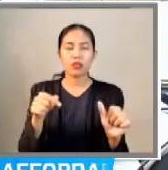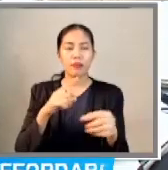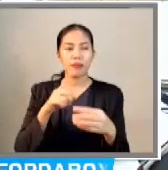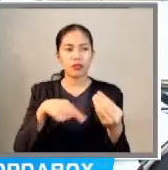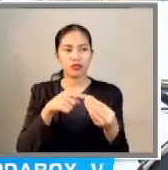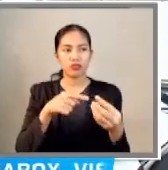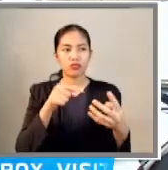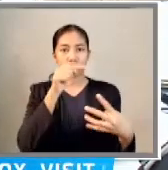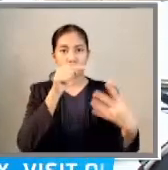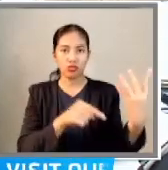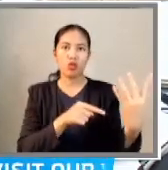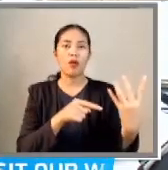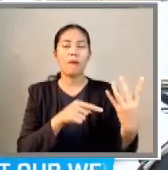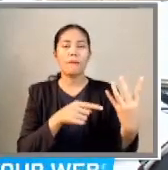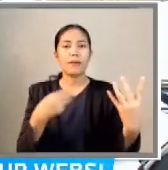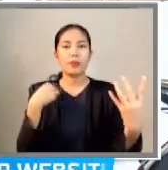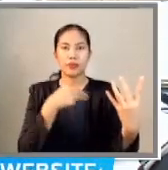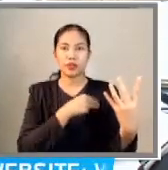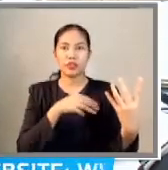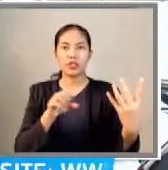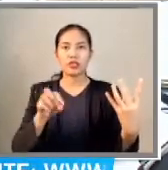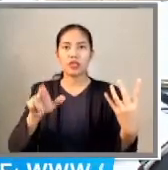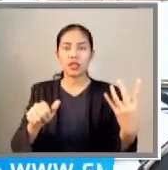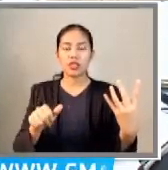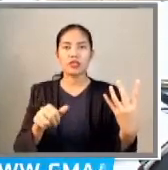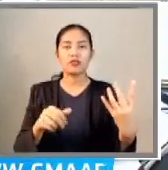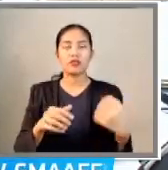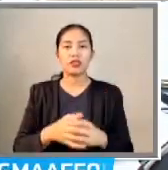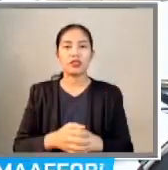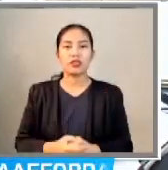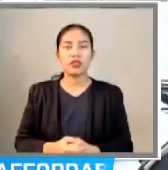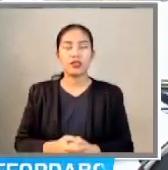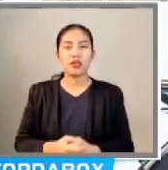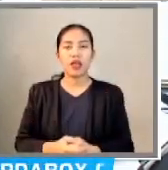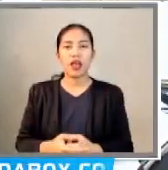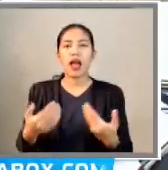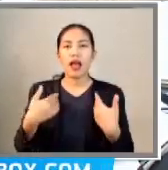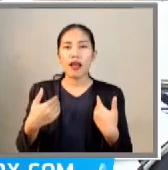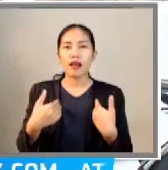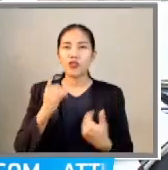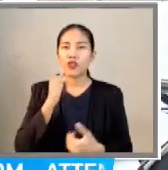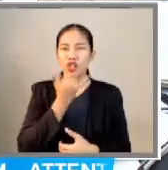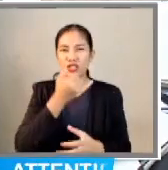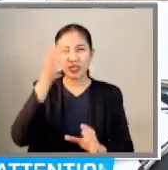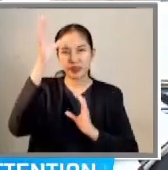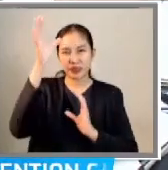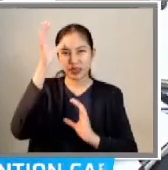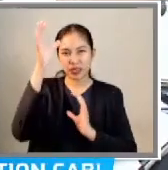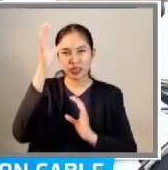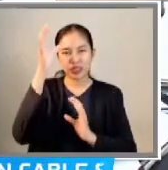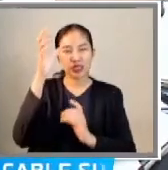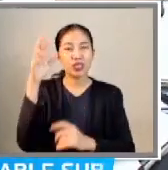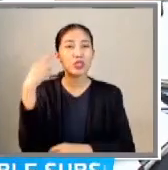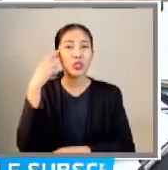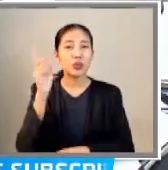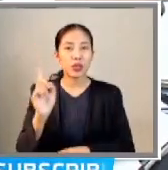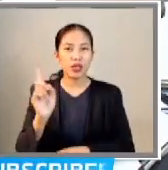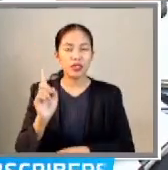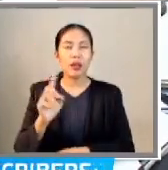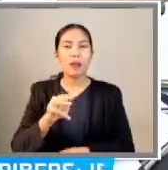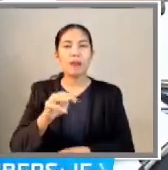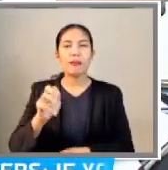silang kapangyarihang gawin ito. Nagkaroon umano ng miscommunication na ang sanhi ay isang memorandum ni